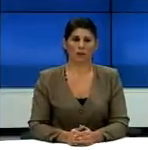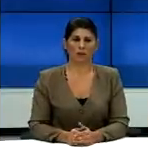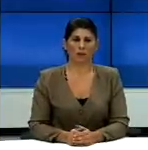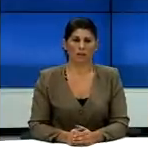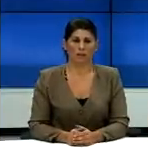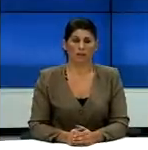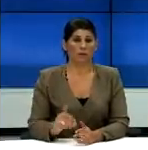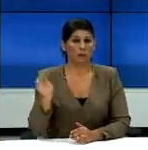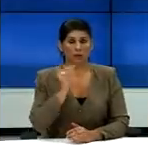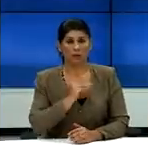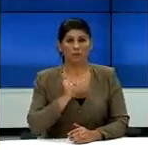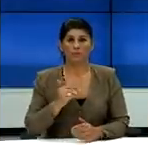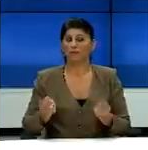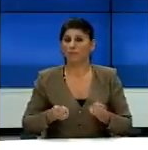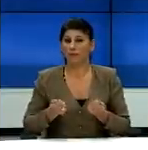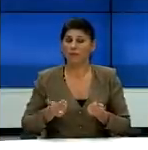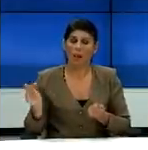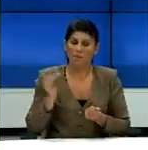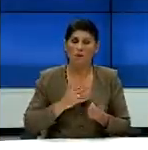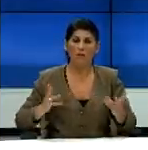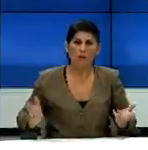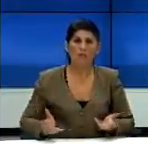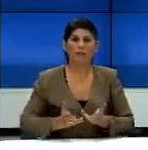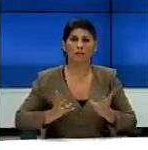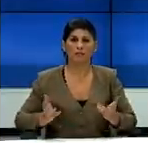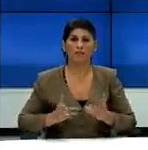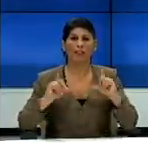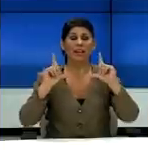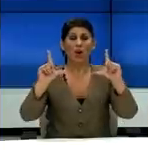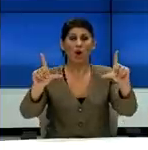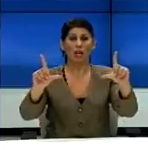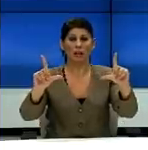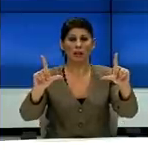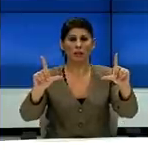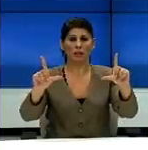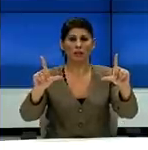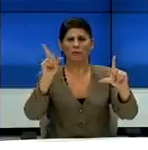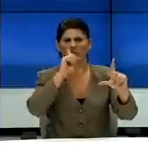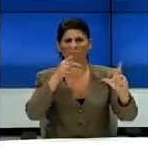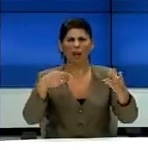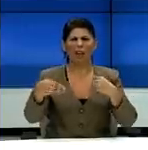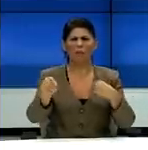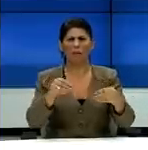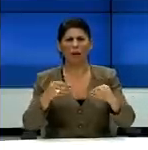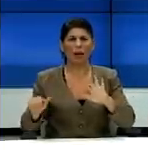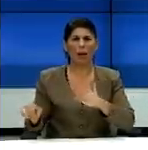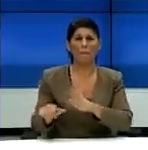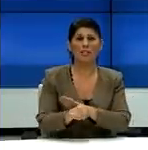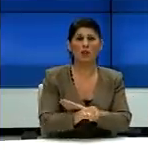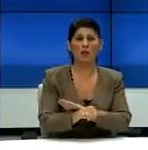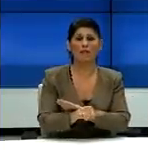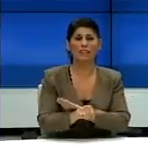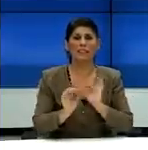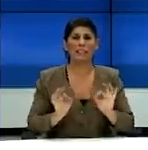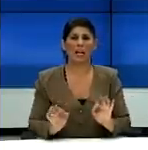σπεύσατε να δημιουργήσετε άρον-άρον την εικόνα μιας επίπλαστης επιστροφής στην